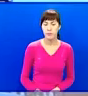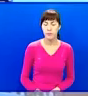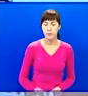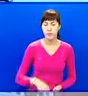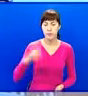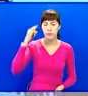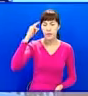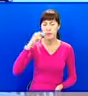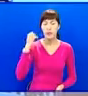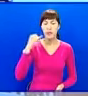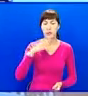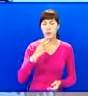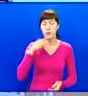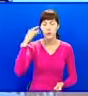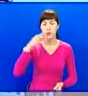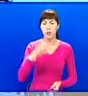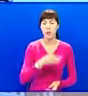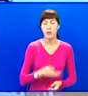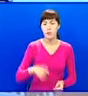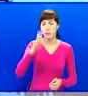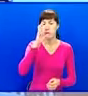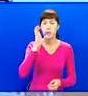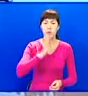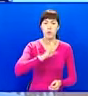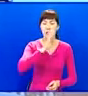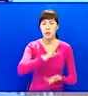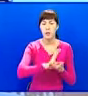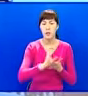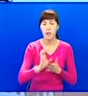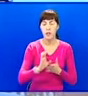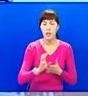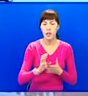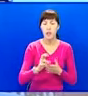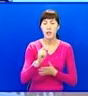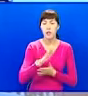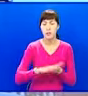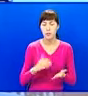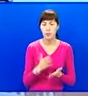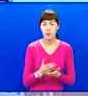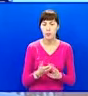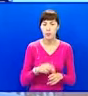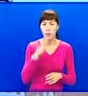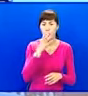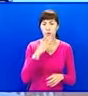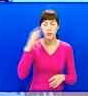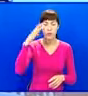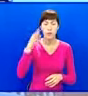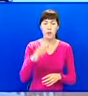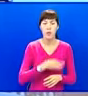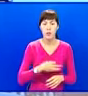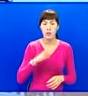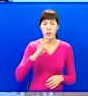Қазағы қалың, халқы көп, оңтүстік өңірінен еліміздің солтүстігіне бет алған көші әлі де жалғасып жатыр. Бұл жолы оңтүстік Қазақстан